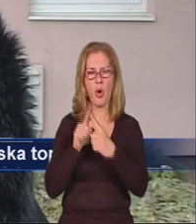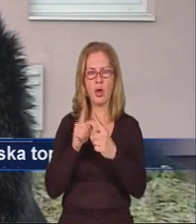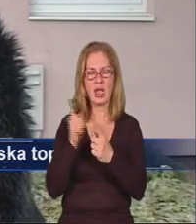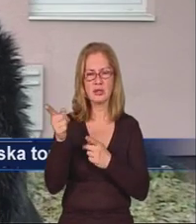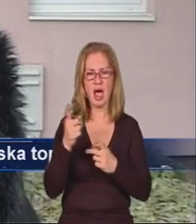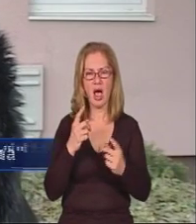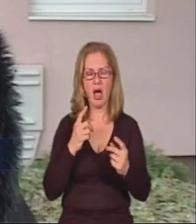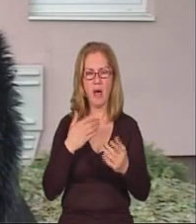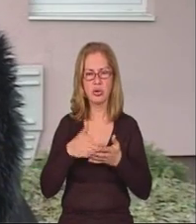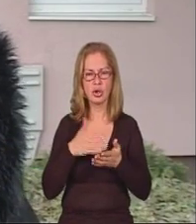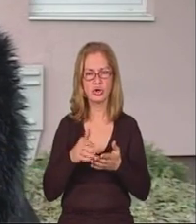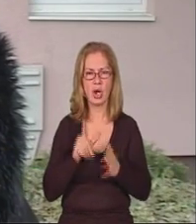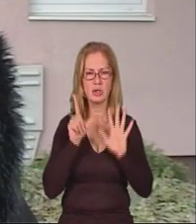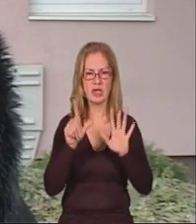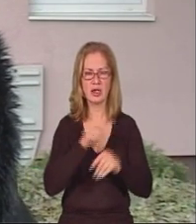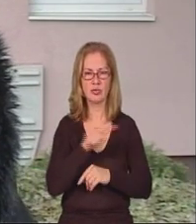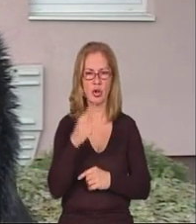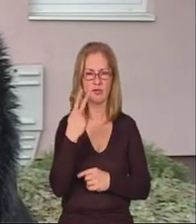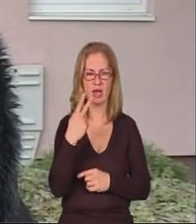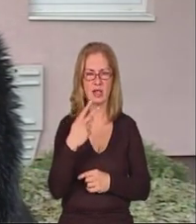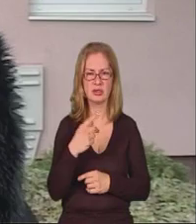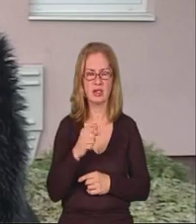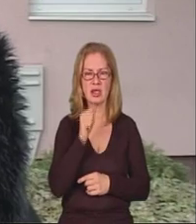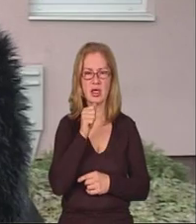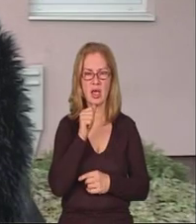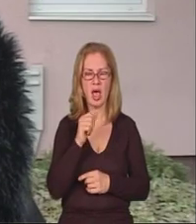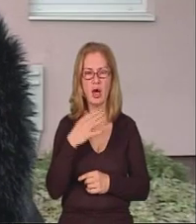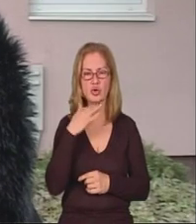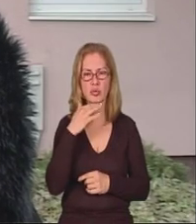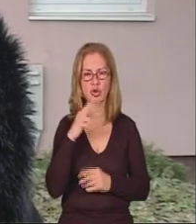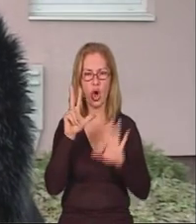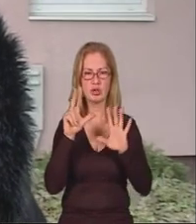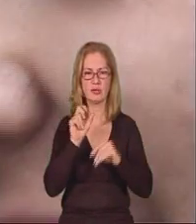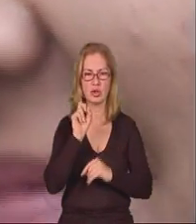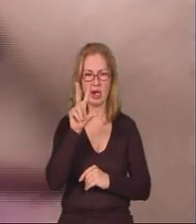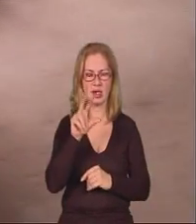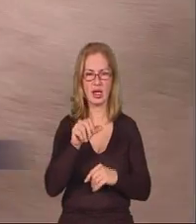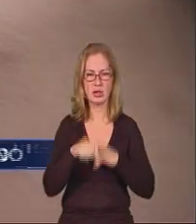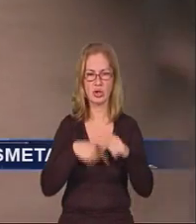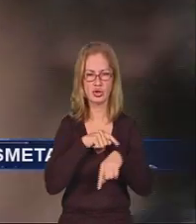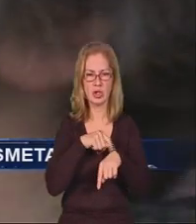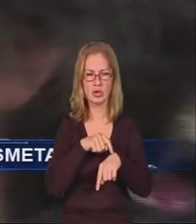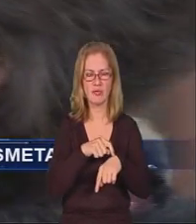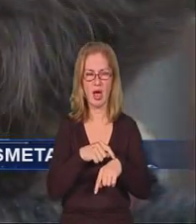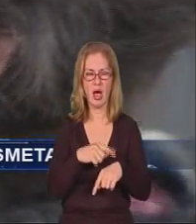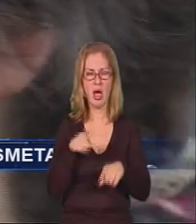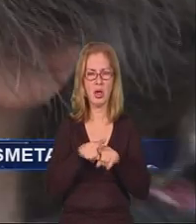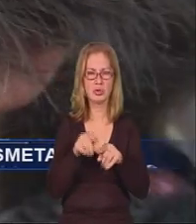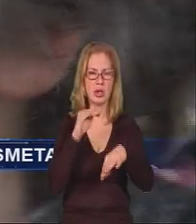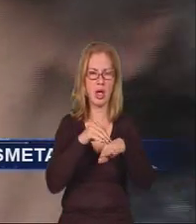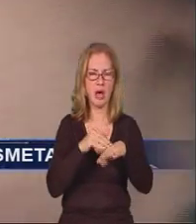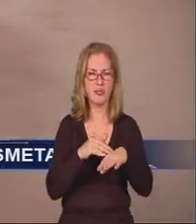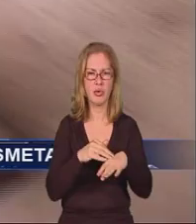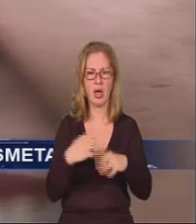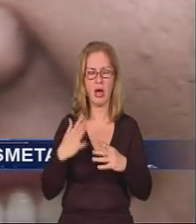Nikolića broj 1 radnim danima od 7 do 20 kao i subotom od 8 do 13 časa. Čak i kada se jave građani zbog problema